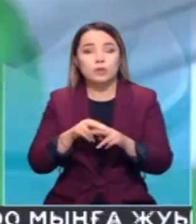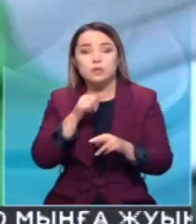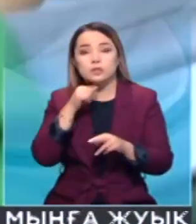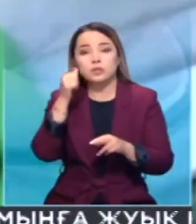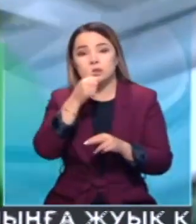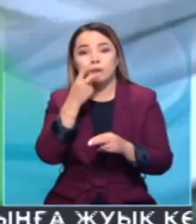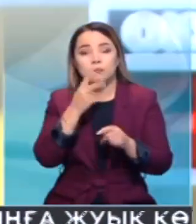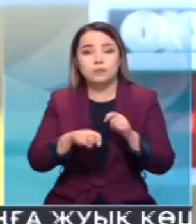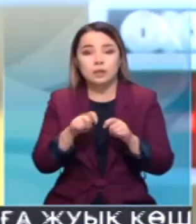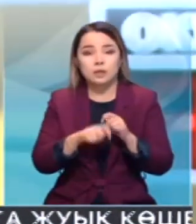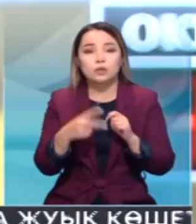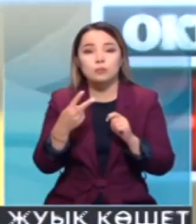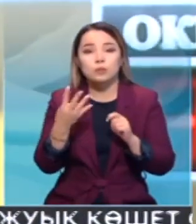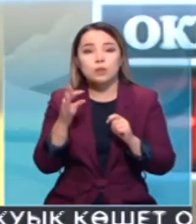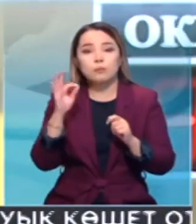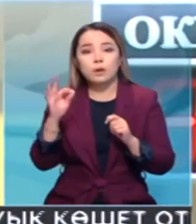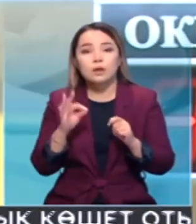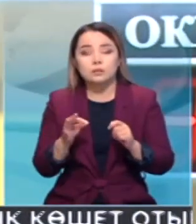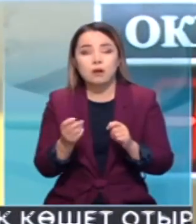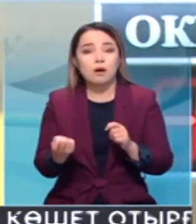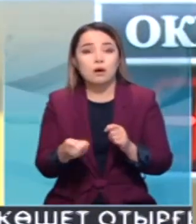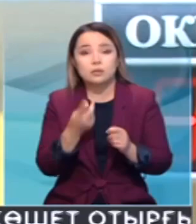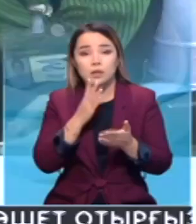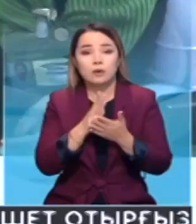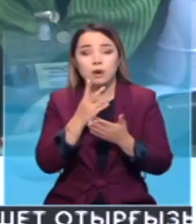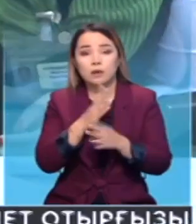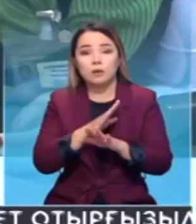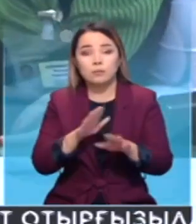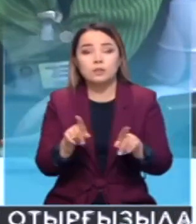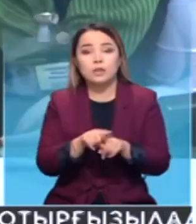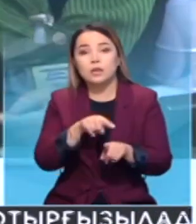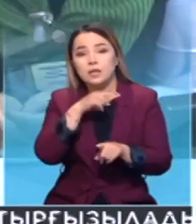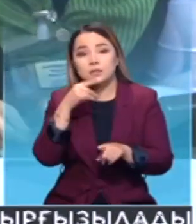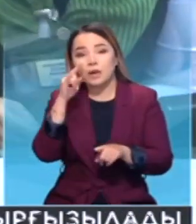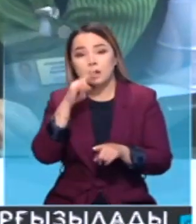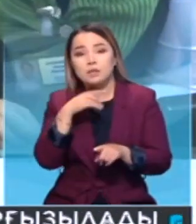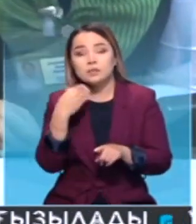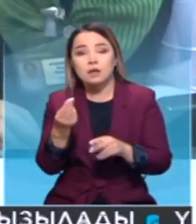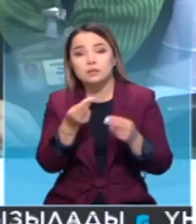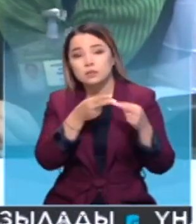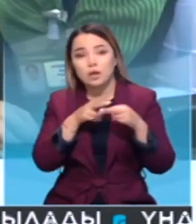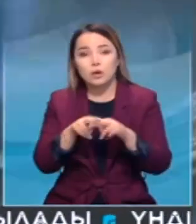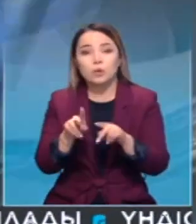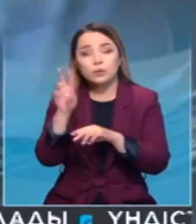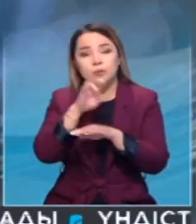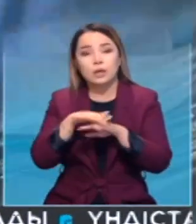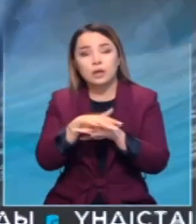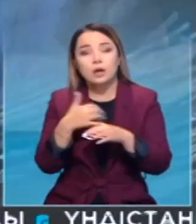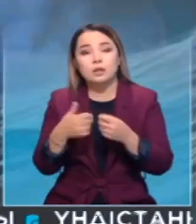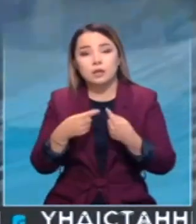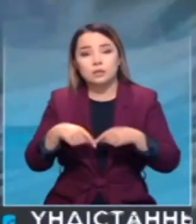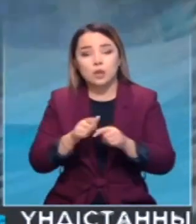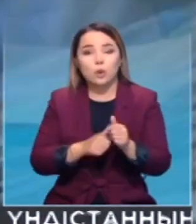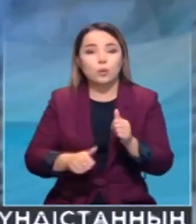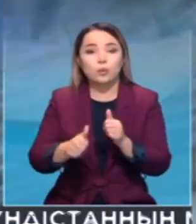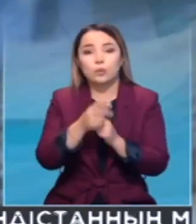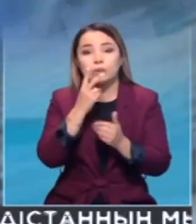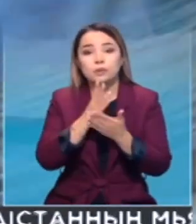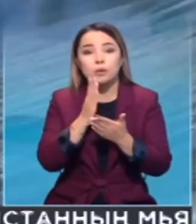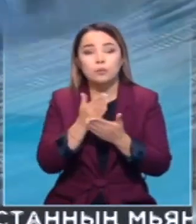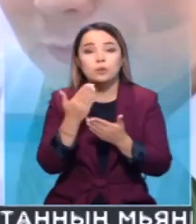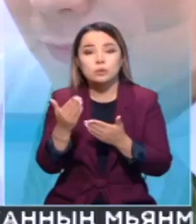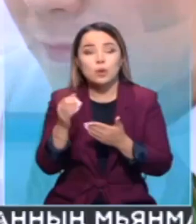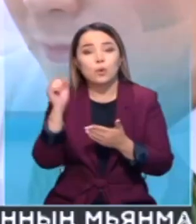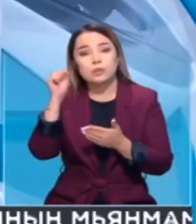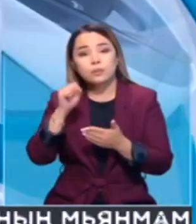жылмен салыстырғанда 24%-ға аз. Соған қарамастан Ресей Қазақстанға қаражат аударатын елдер арасында көш бастап тұр. Одан